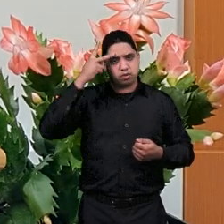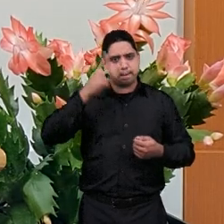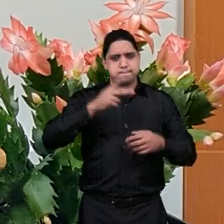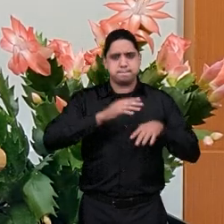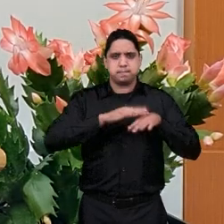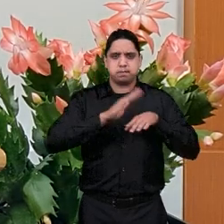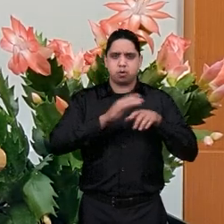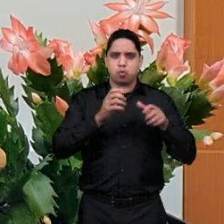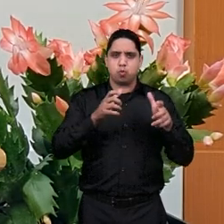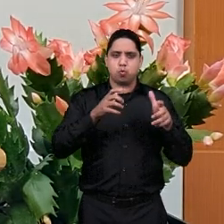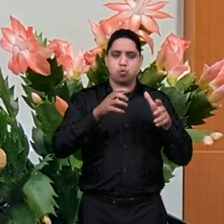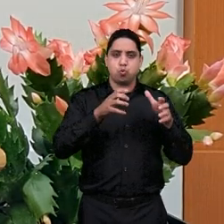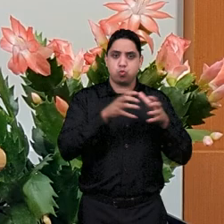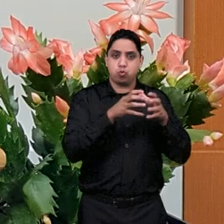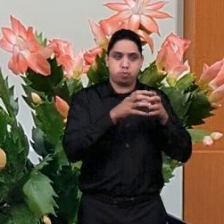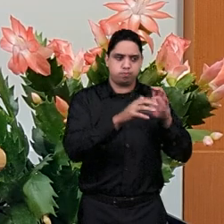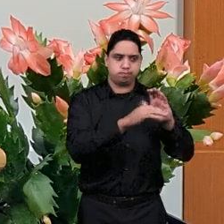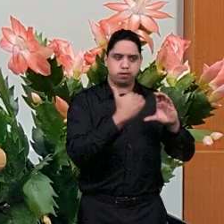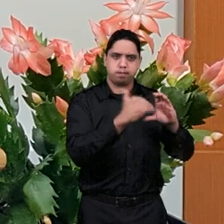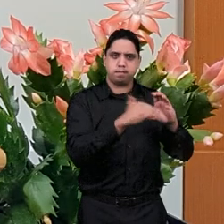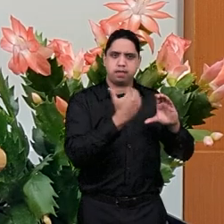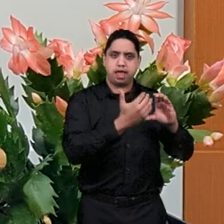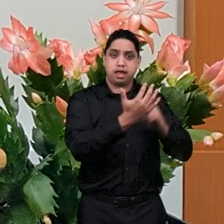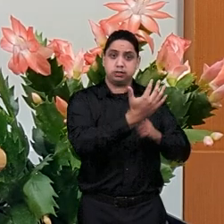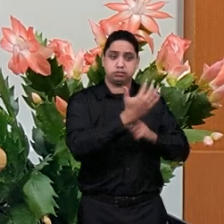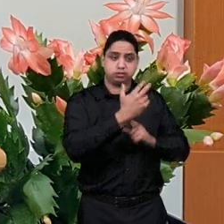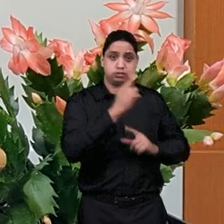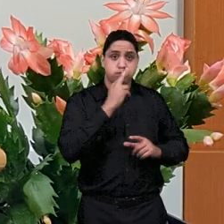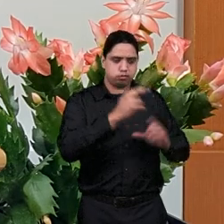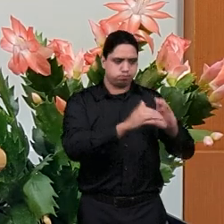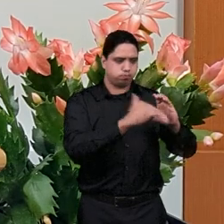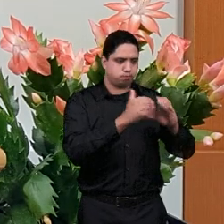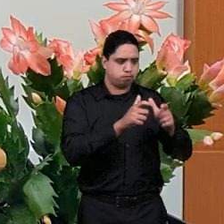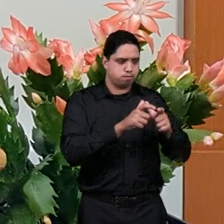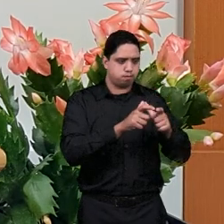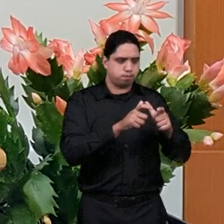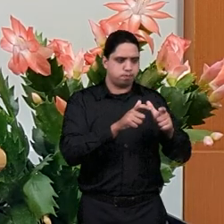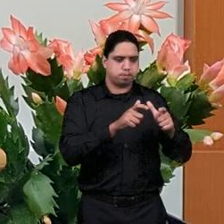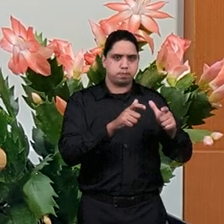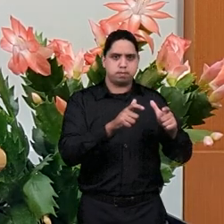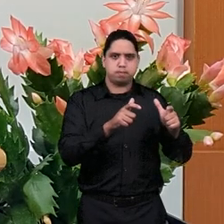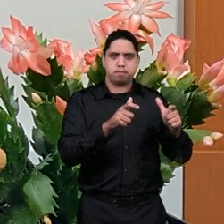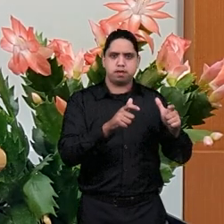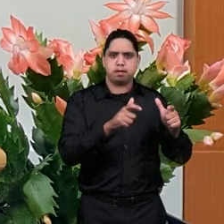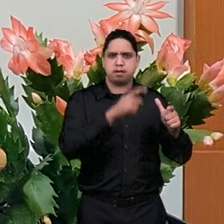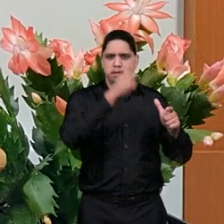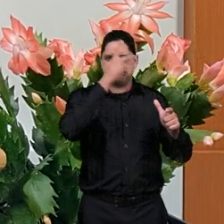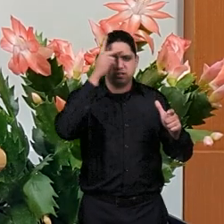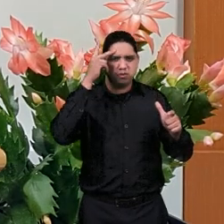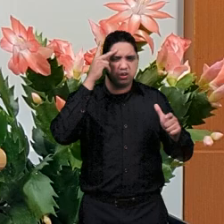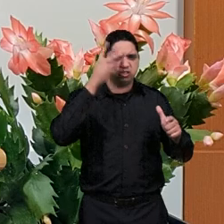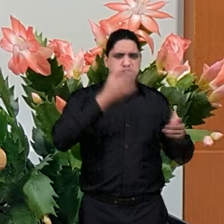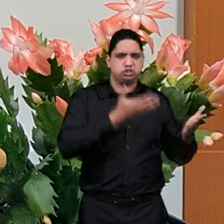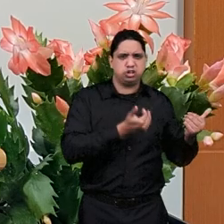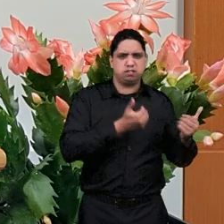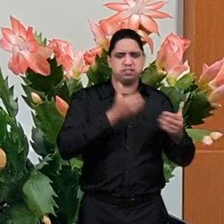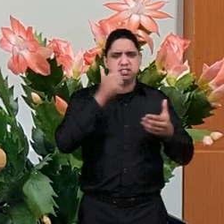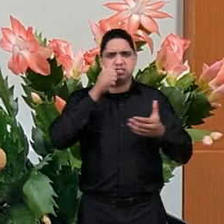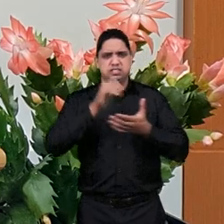l'augmentation substantielle de personnes, des frères, des jeunes, des dames, des pasteurs, des diacres, ouvriers,